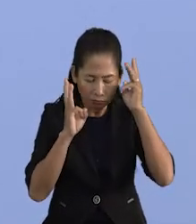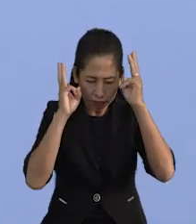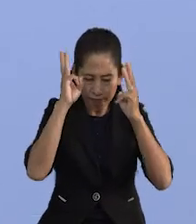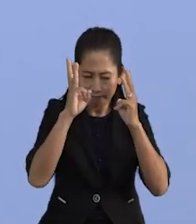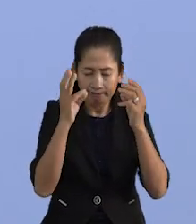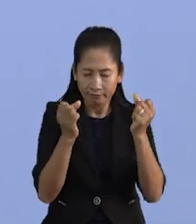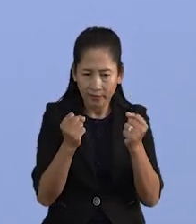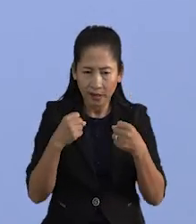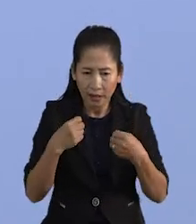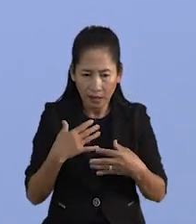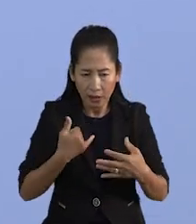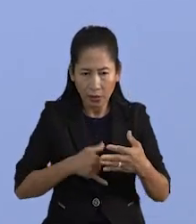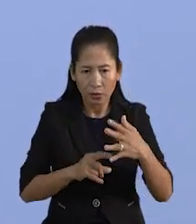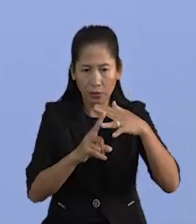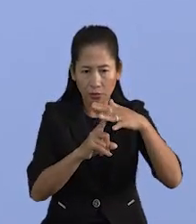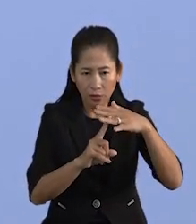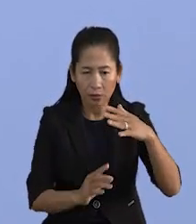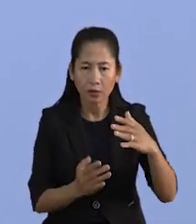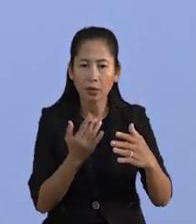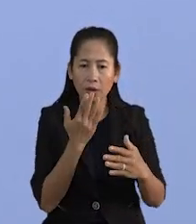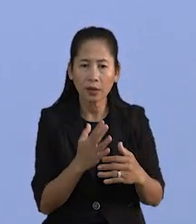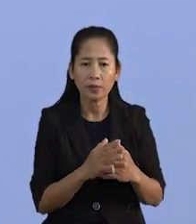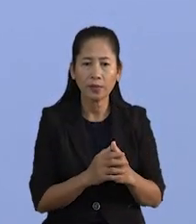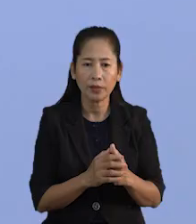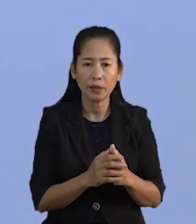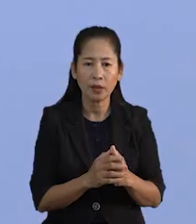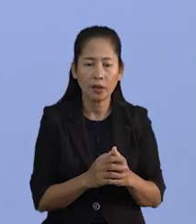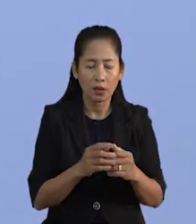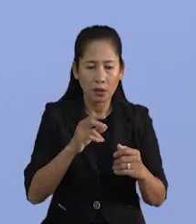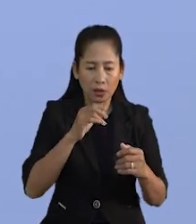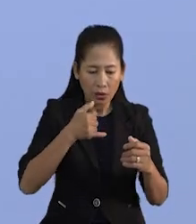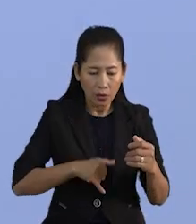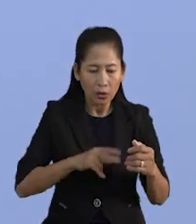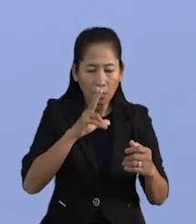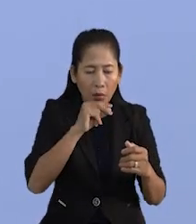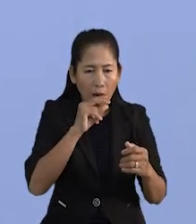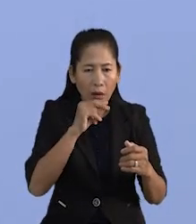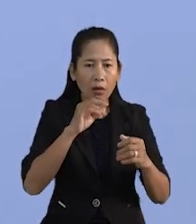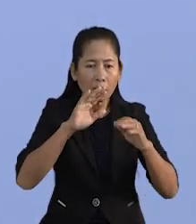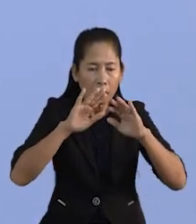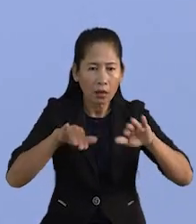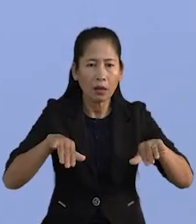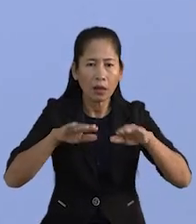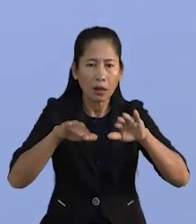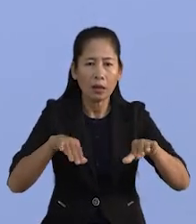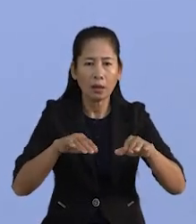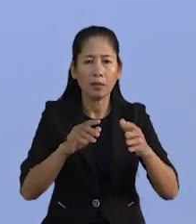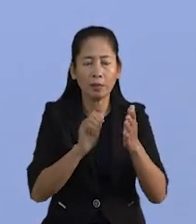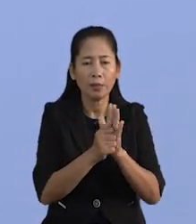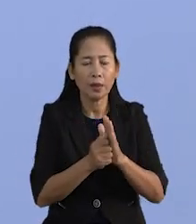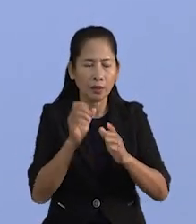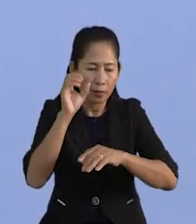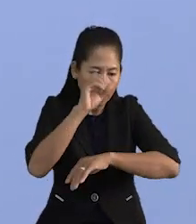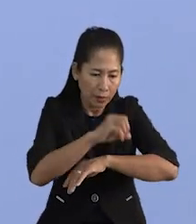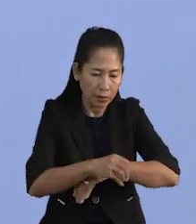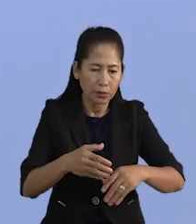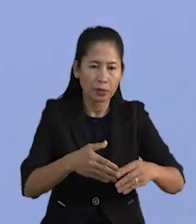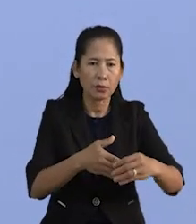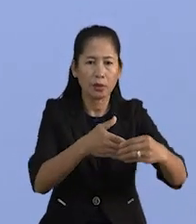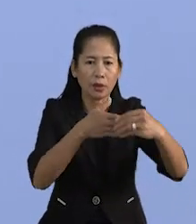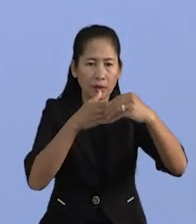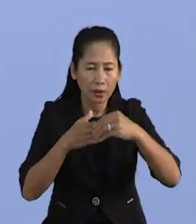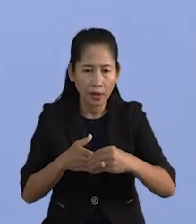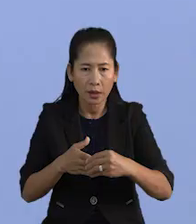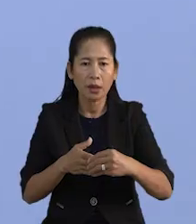ណាស់ខ្លាចកូនលង់ទឹកកូនទាលេងទឹកស្កប់ស្កល់ដល់ពេលប្រលប់នាំគ្នា